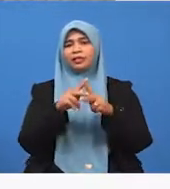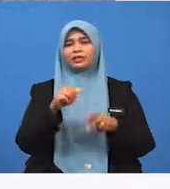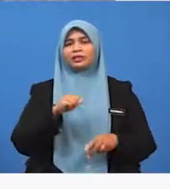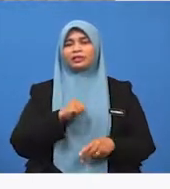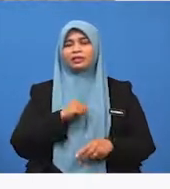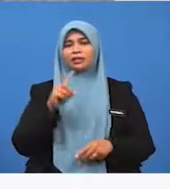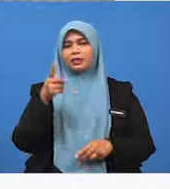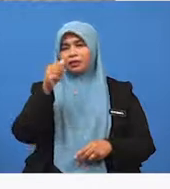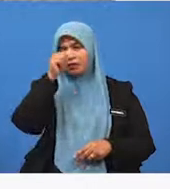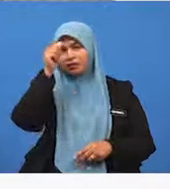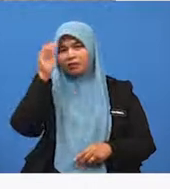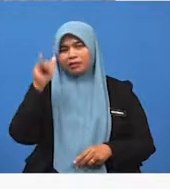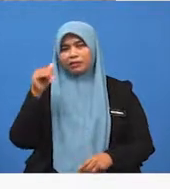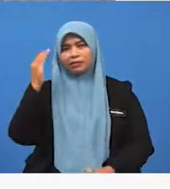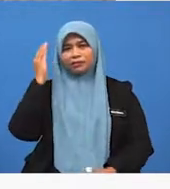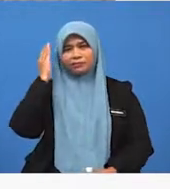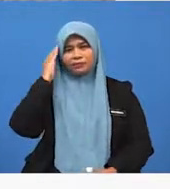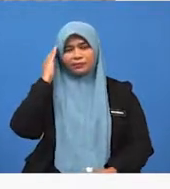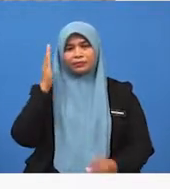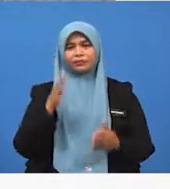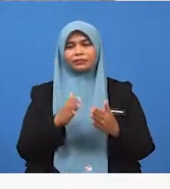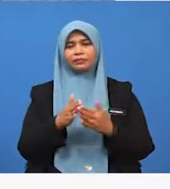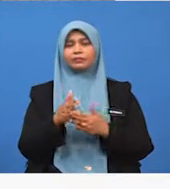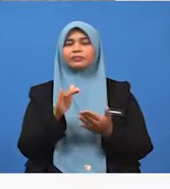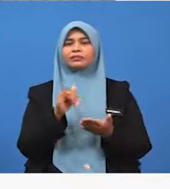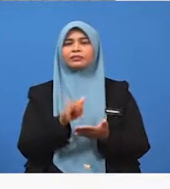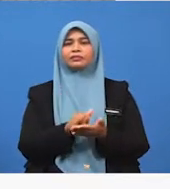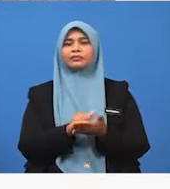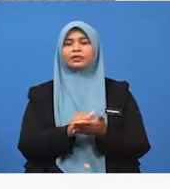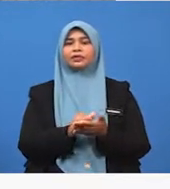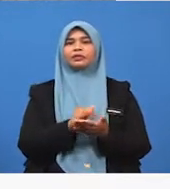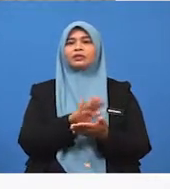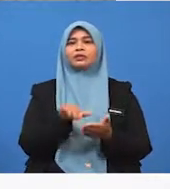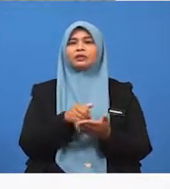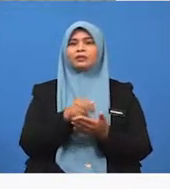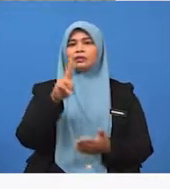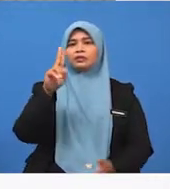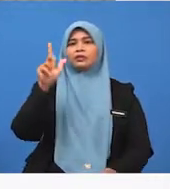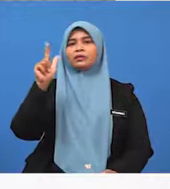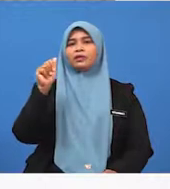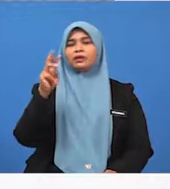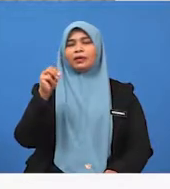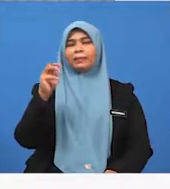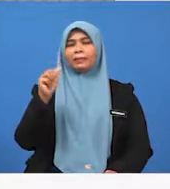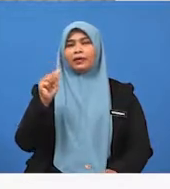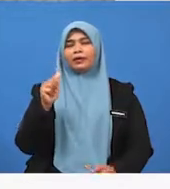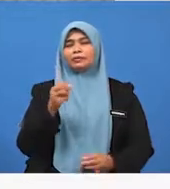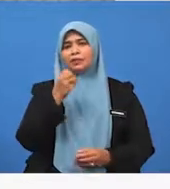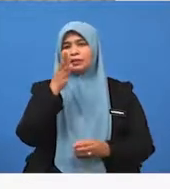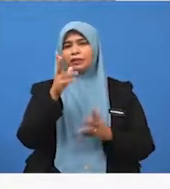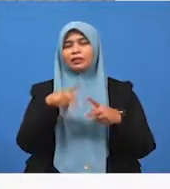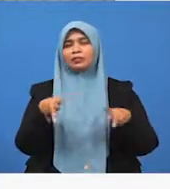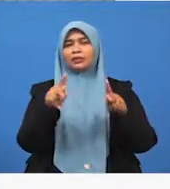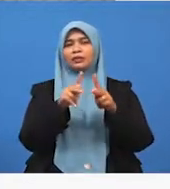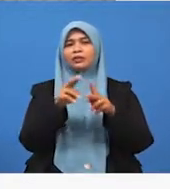Quran secara beransur-ansur seperti berikut. Yang pertama, memudahkan para sahabat